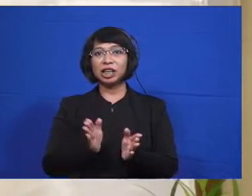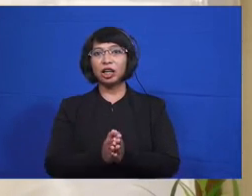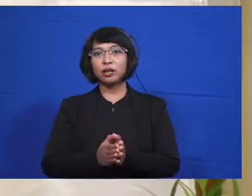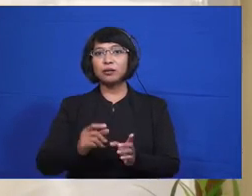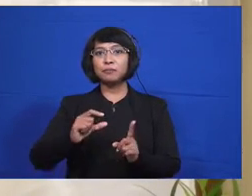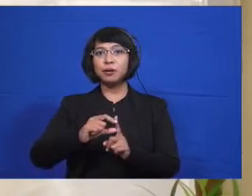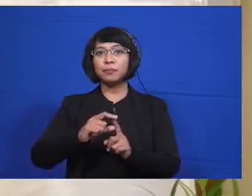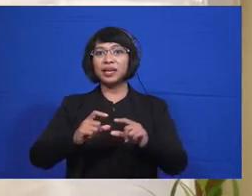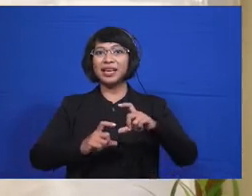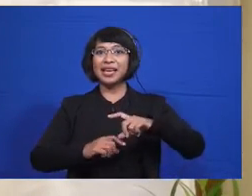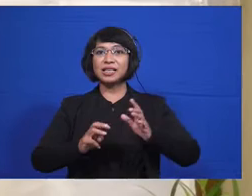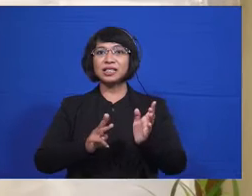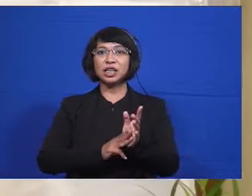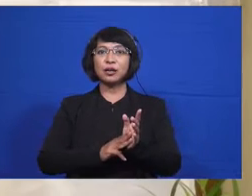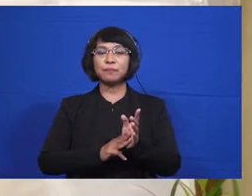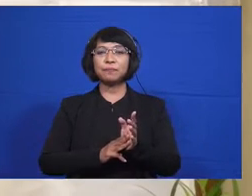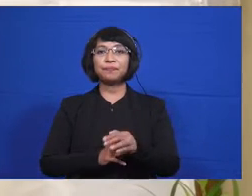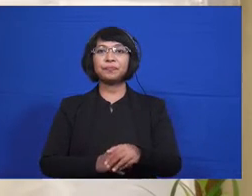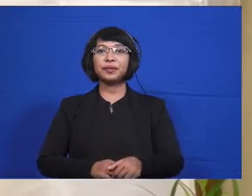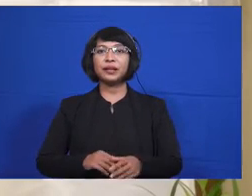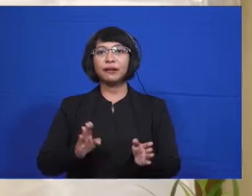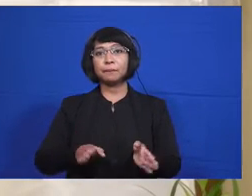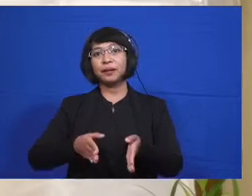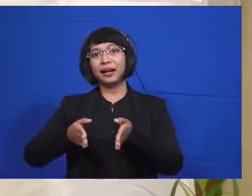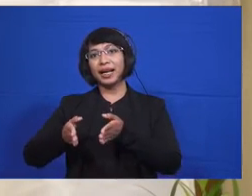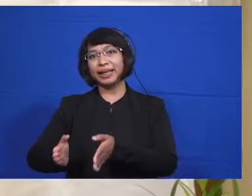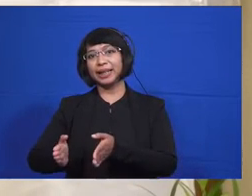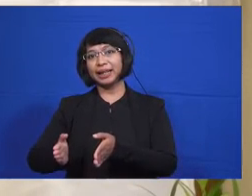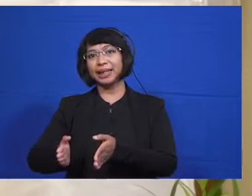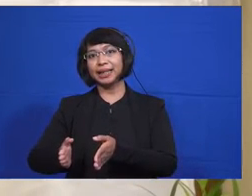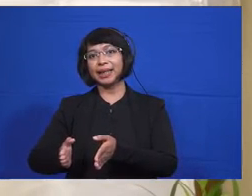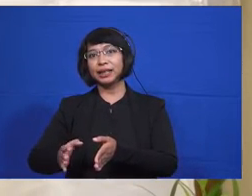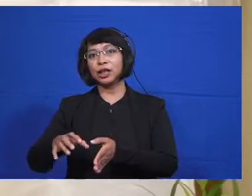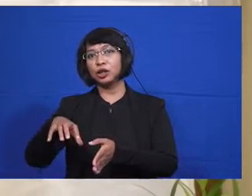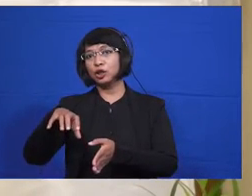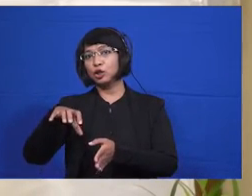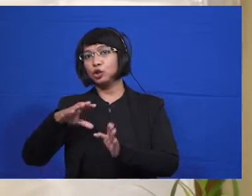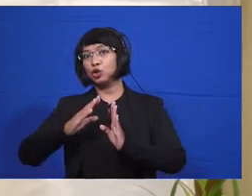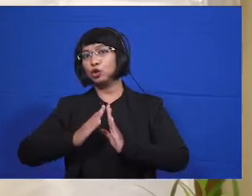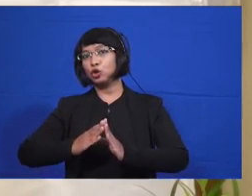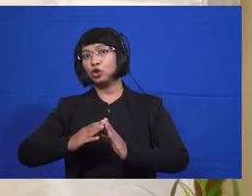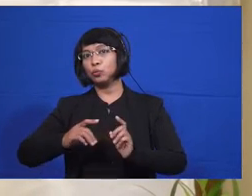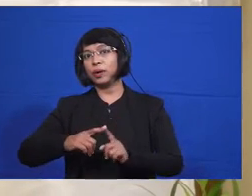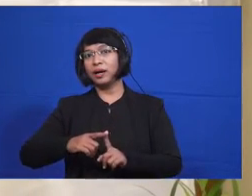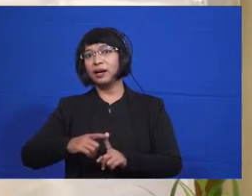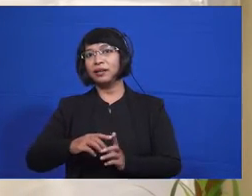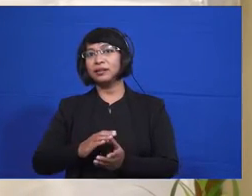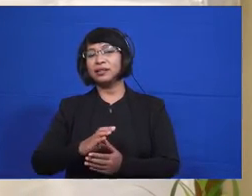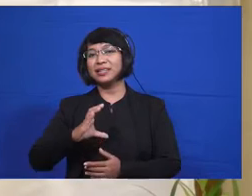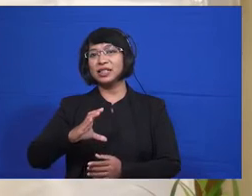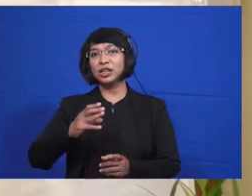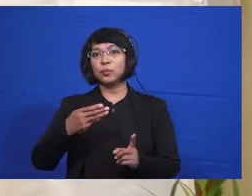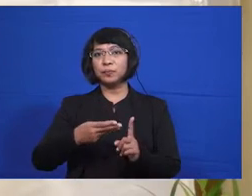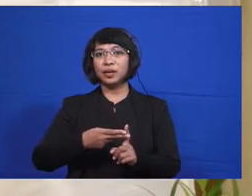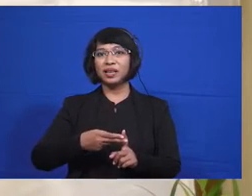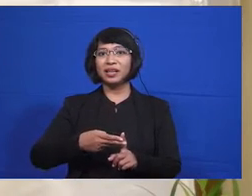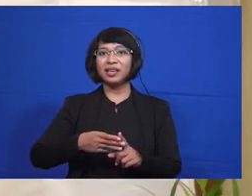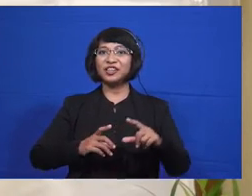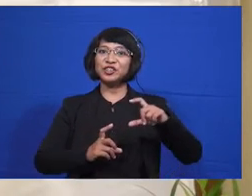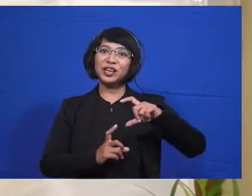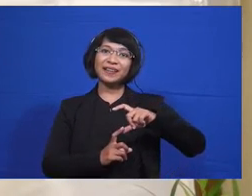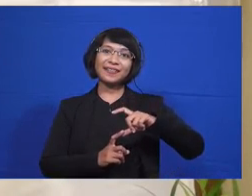Pastoral Sanjaya Mundilan, dan berakhir di Rumah Pembinaan Carolus Borromeus Santikara